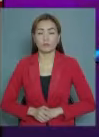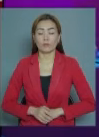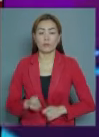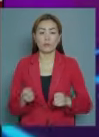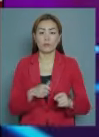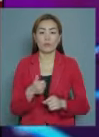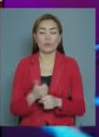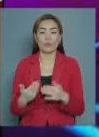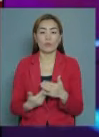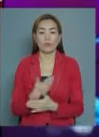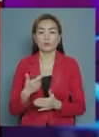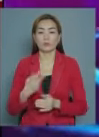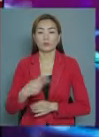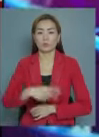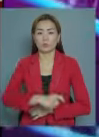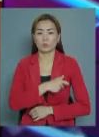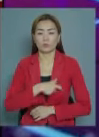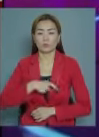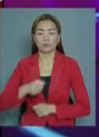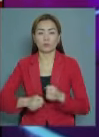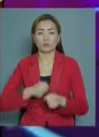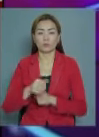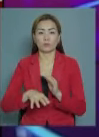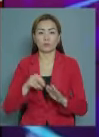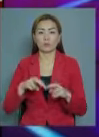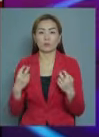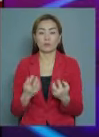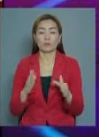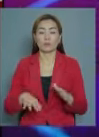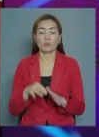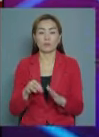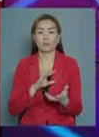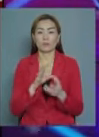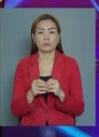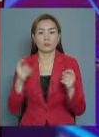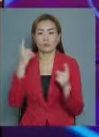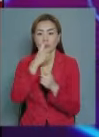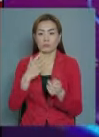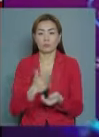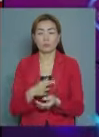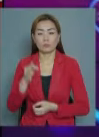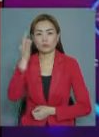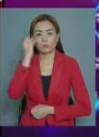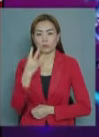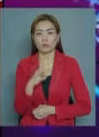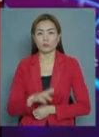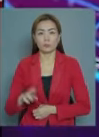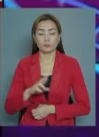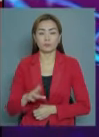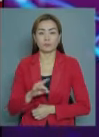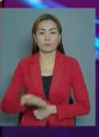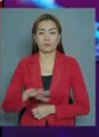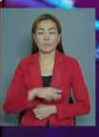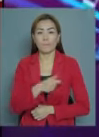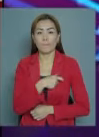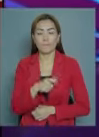Парламент сенатына жаңадан 20 депутат қосылды. Орталық сайлау комиссиясы сайлау нәтижесін жариялады. Еске салайық, 14 қаңтарда елде